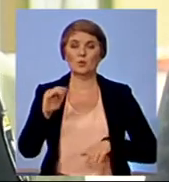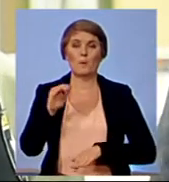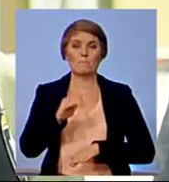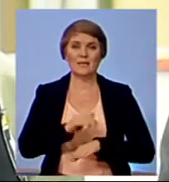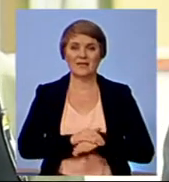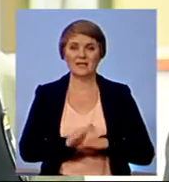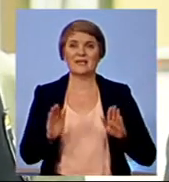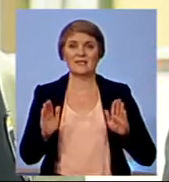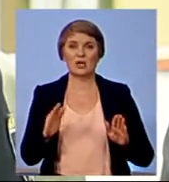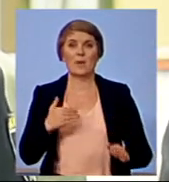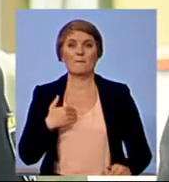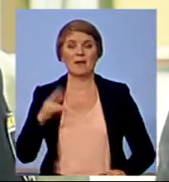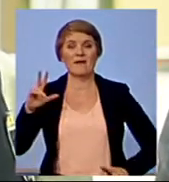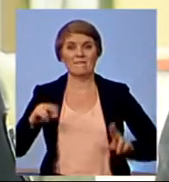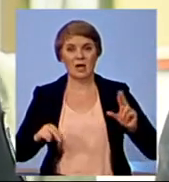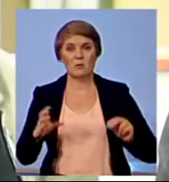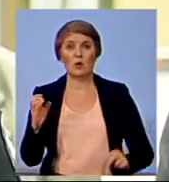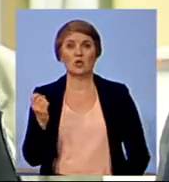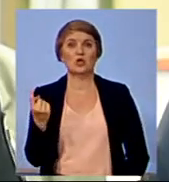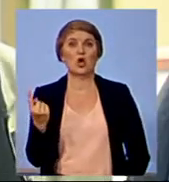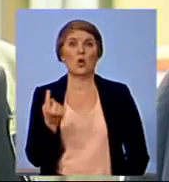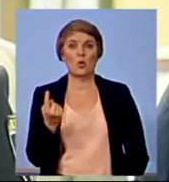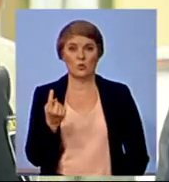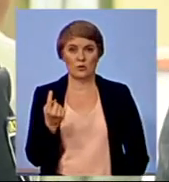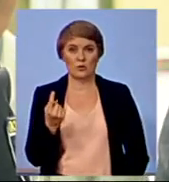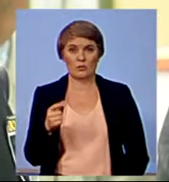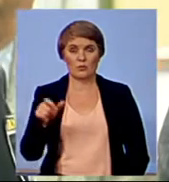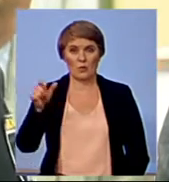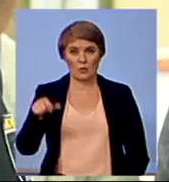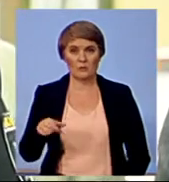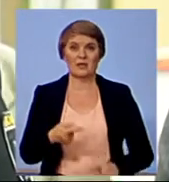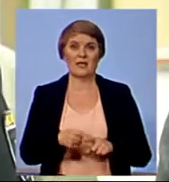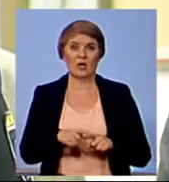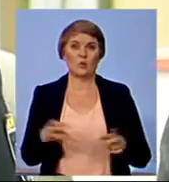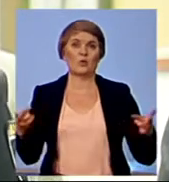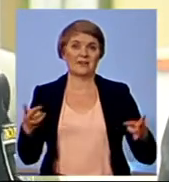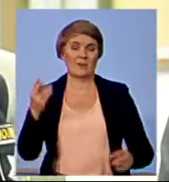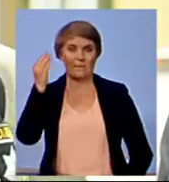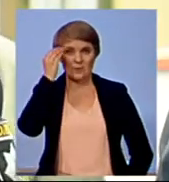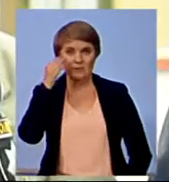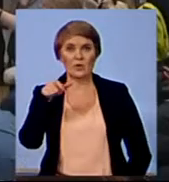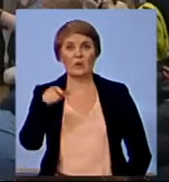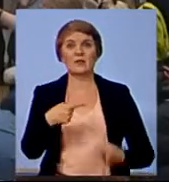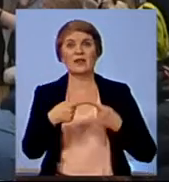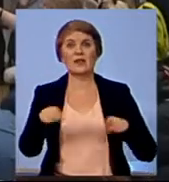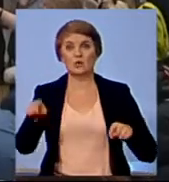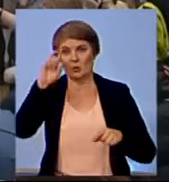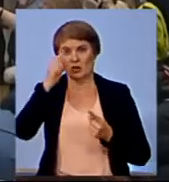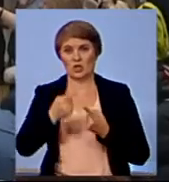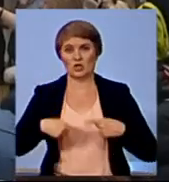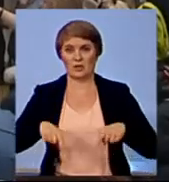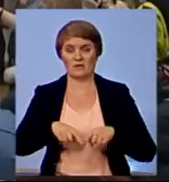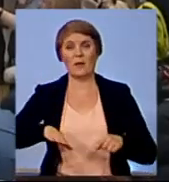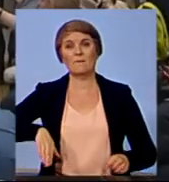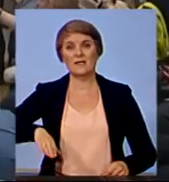що ми вважаємо, що іще одним із осіб, які треба підозрювати, є громадянин іншої держави. Пізніше керівник